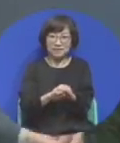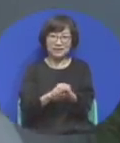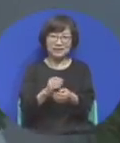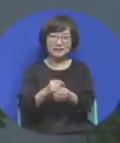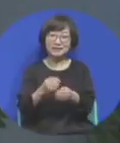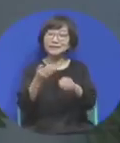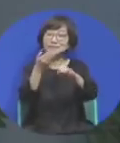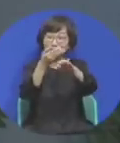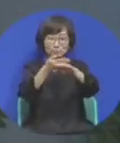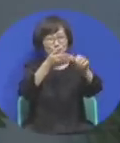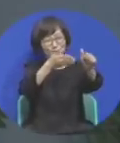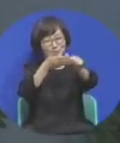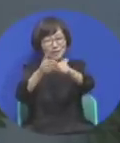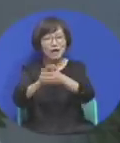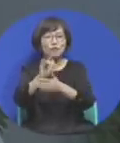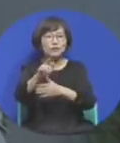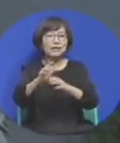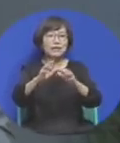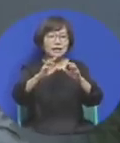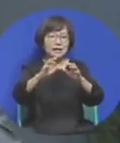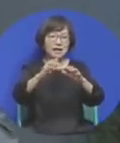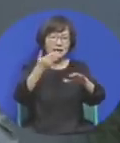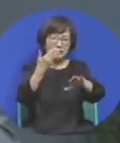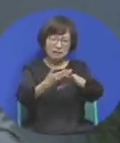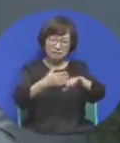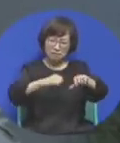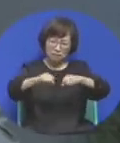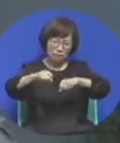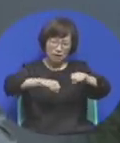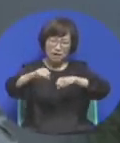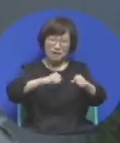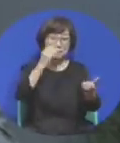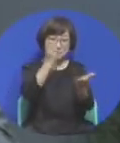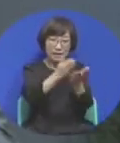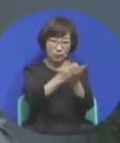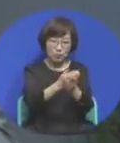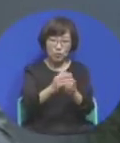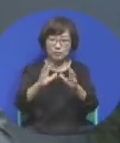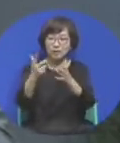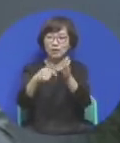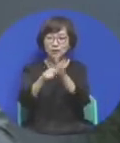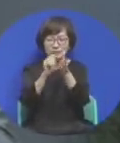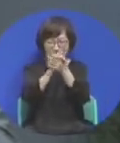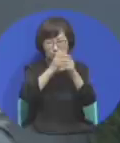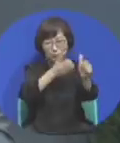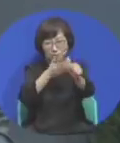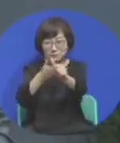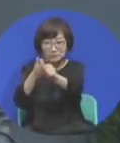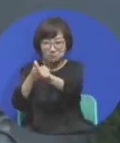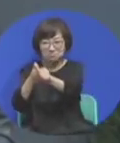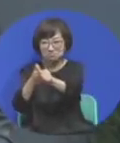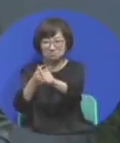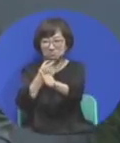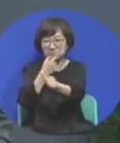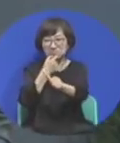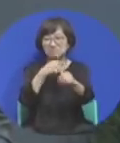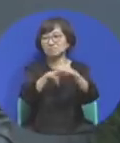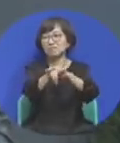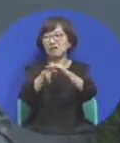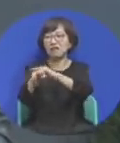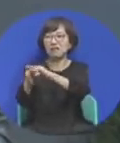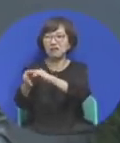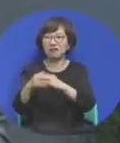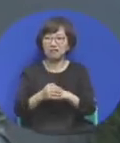버려요. When I went to all these national organizations and I said, let's not do anything else, let's just pray together, they all ran away. 심지어 우리 단체까지도 막